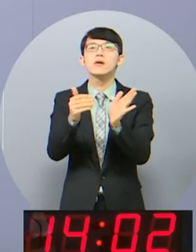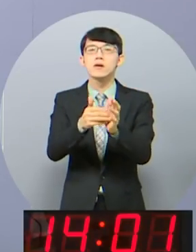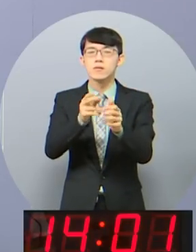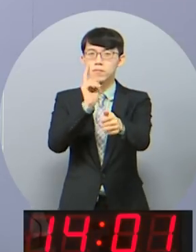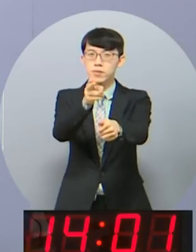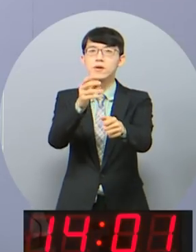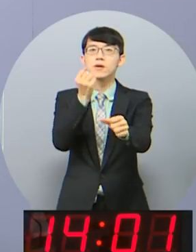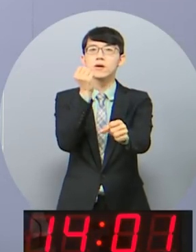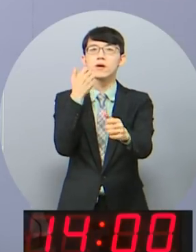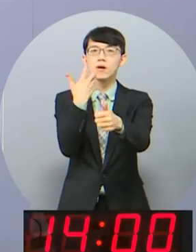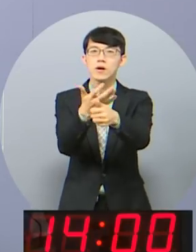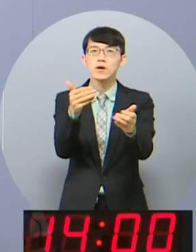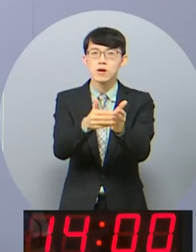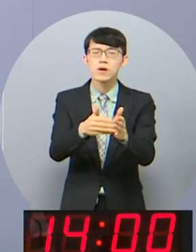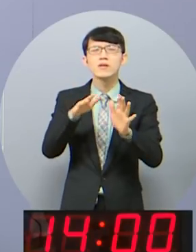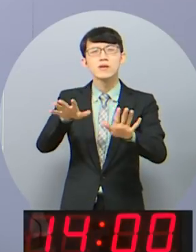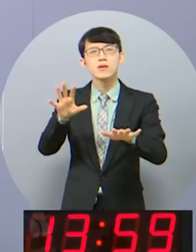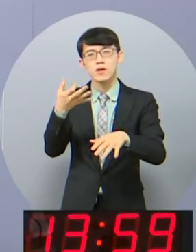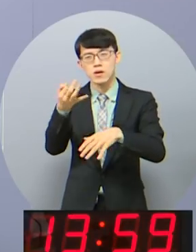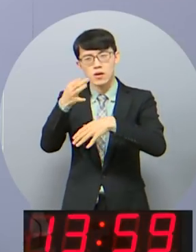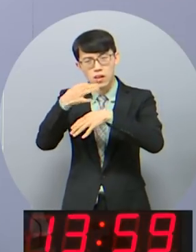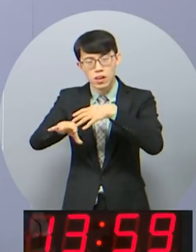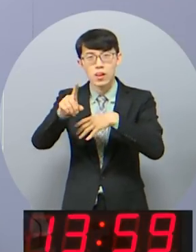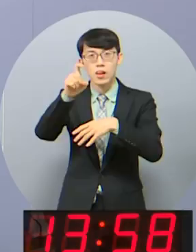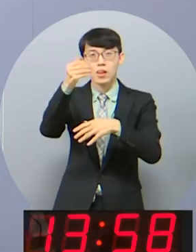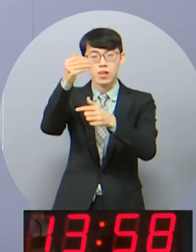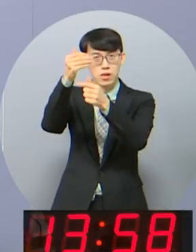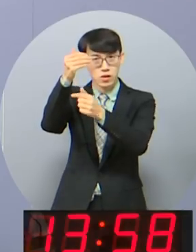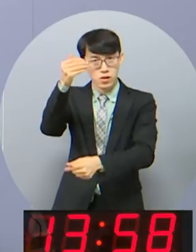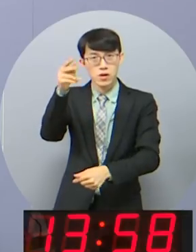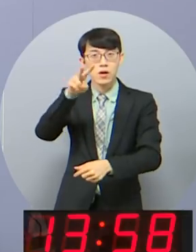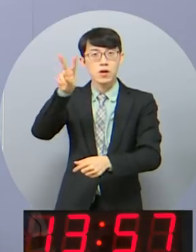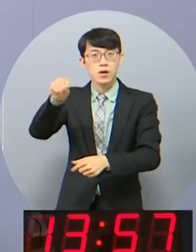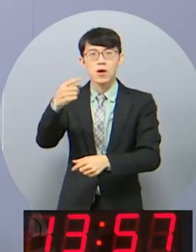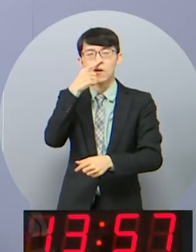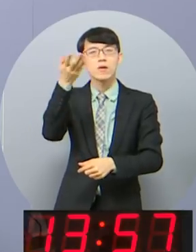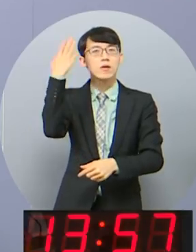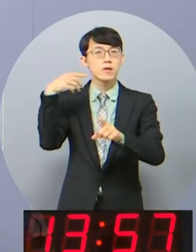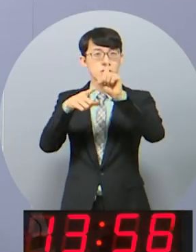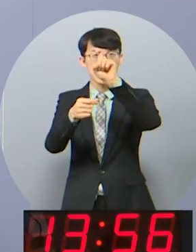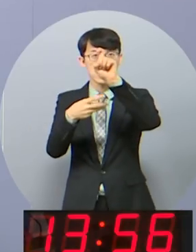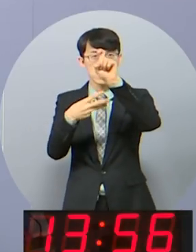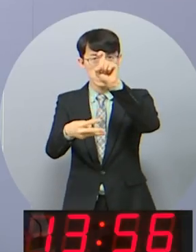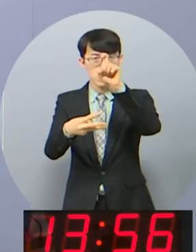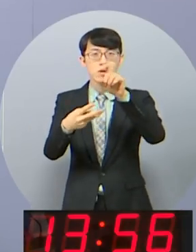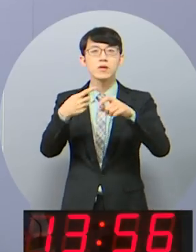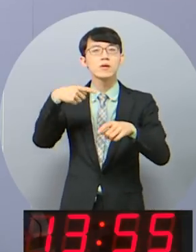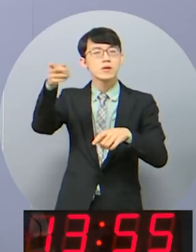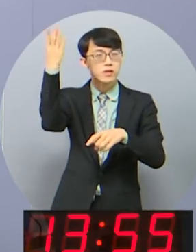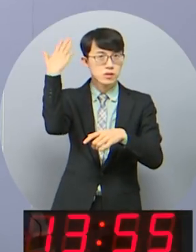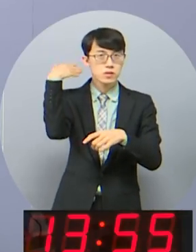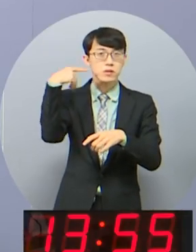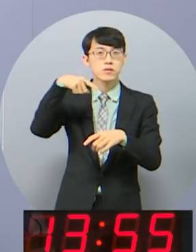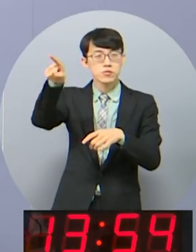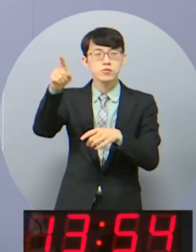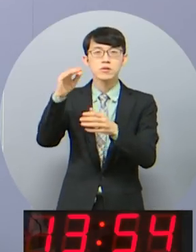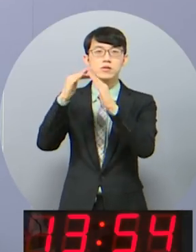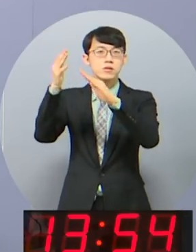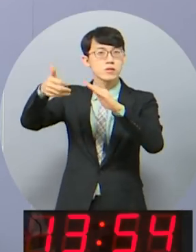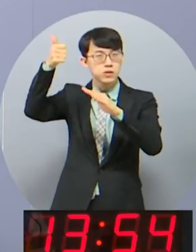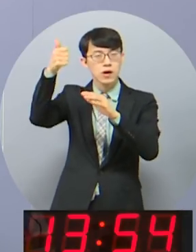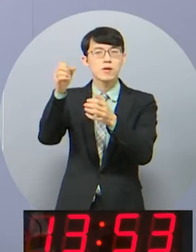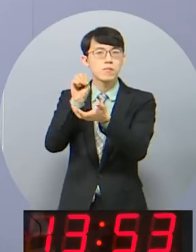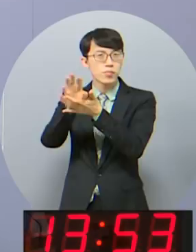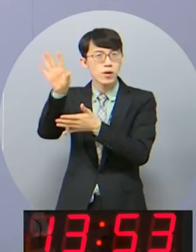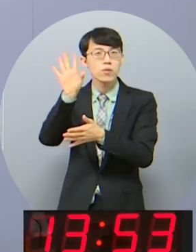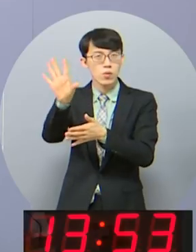欠19亿2000万，迄阵我10月初3伫总咨询有向市长报告，讲市长，